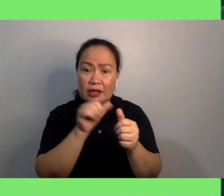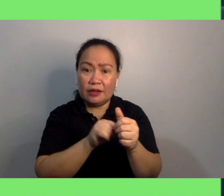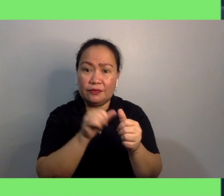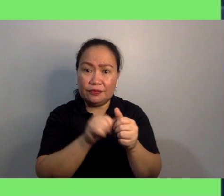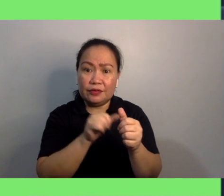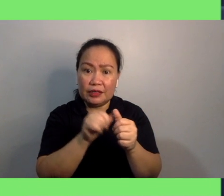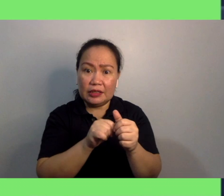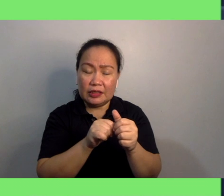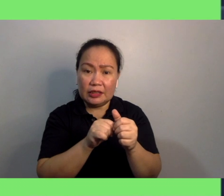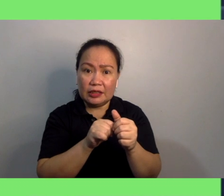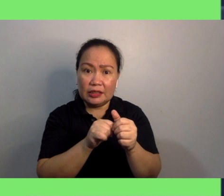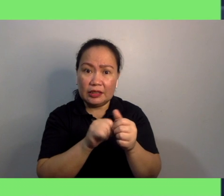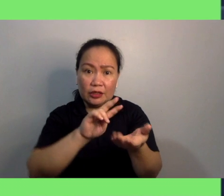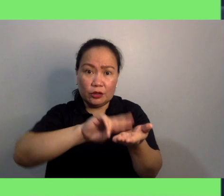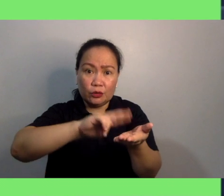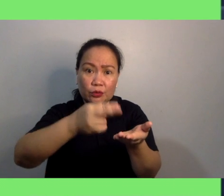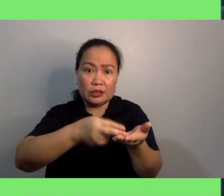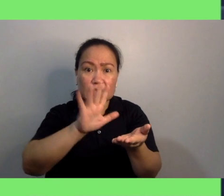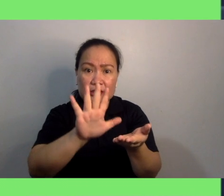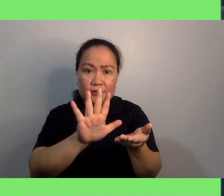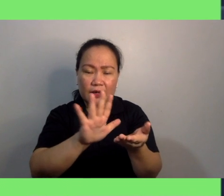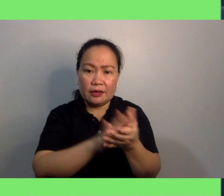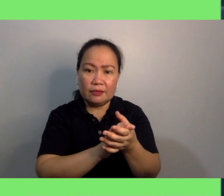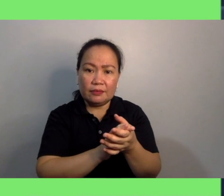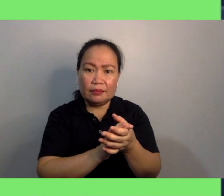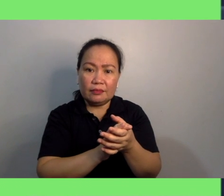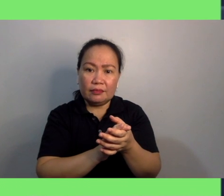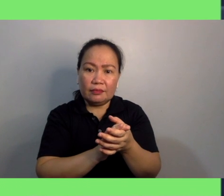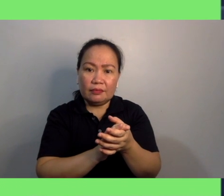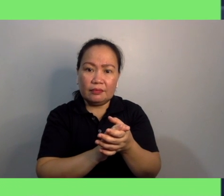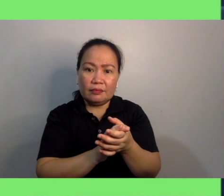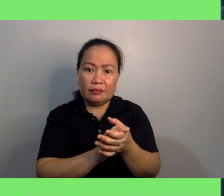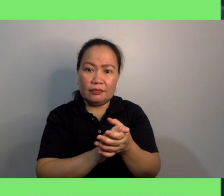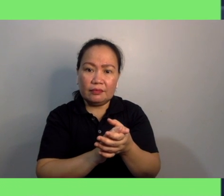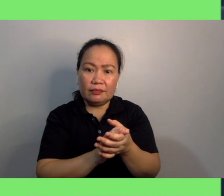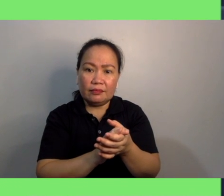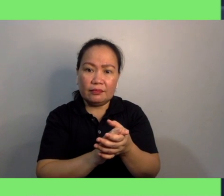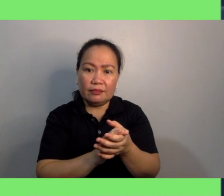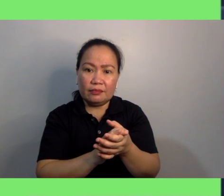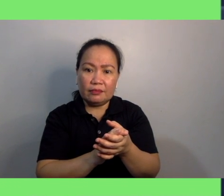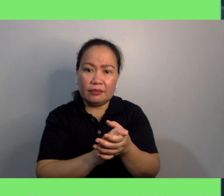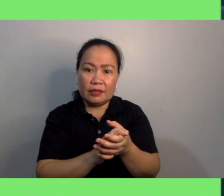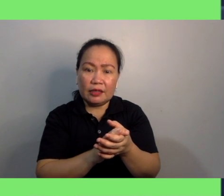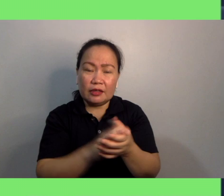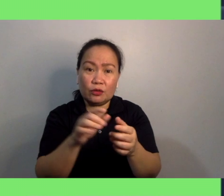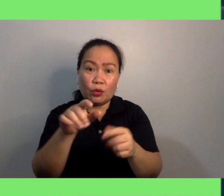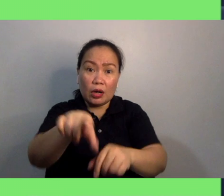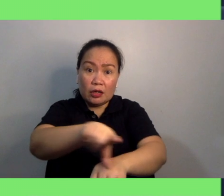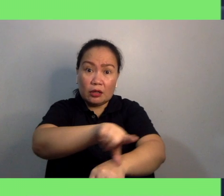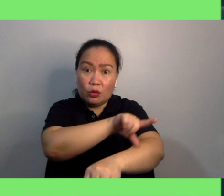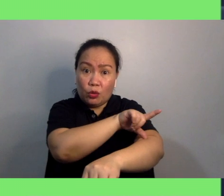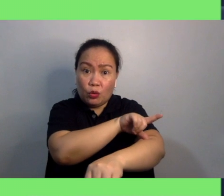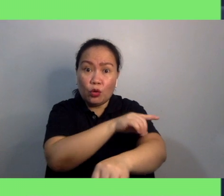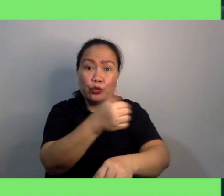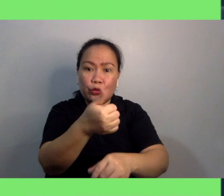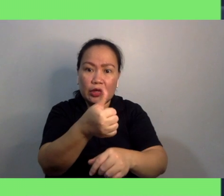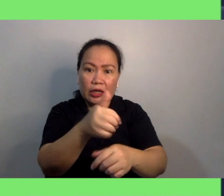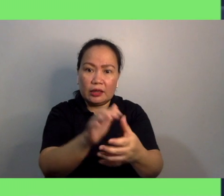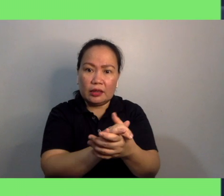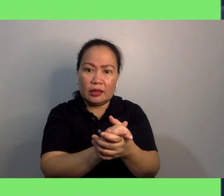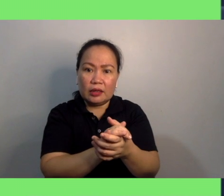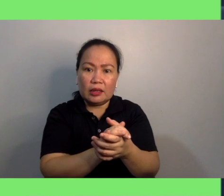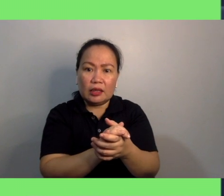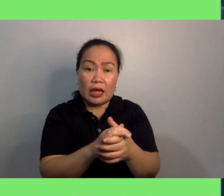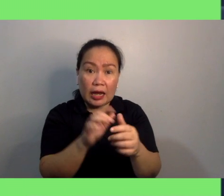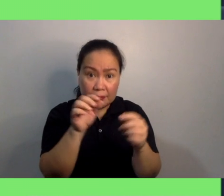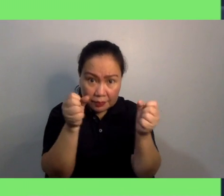mas mahabang guhit, by 10. So, itong mas maiksi, by 5. Itong mas mahaba, by 10. So, itong mas maliit,